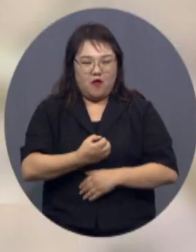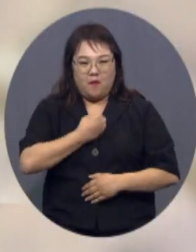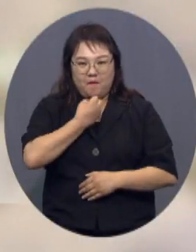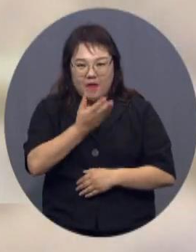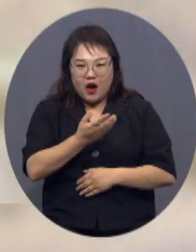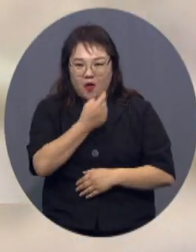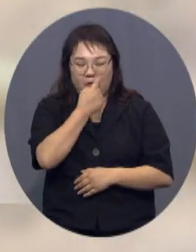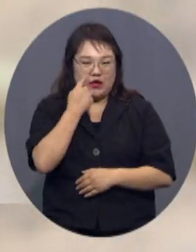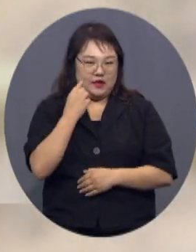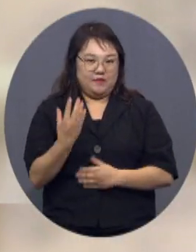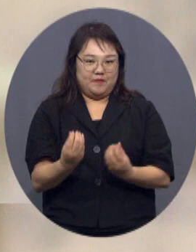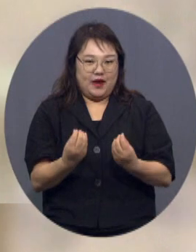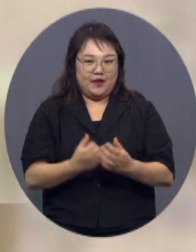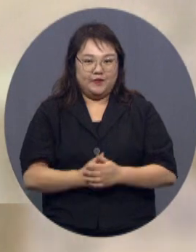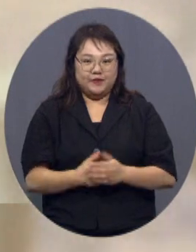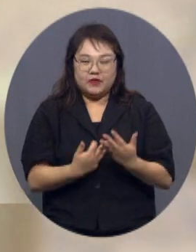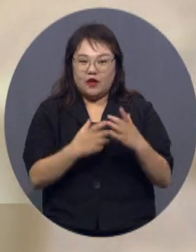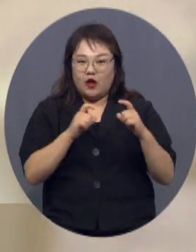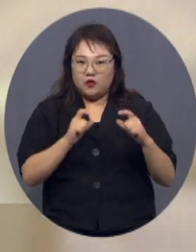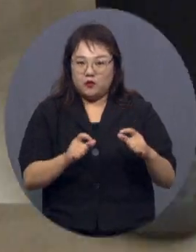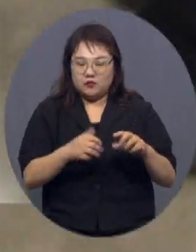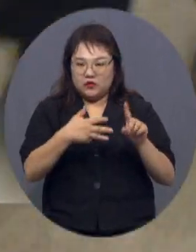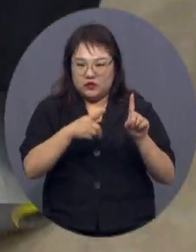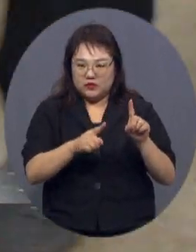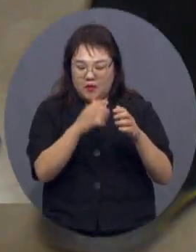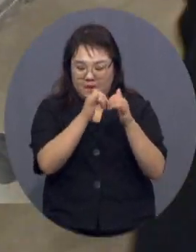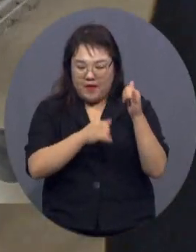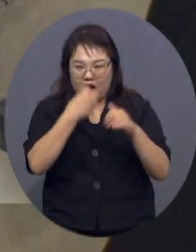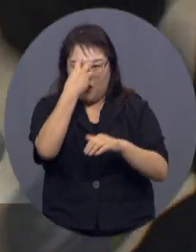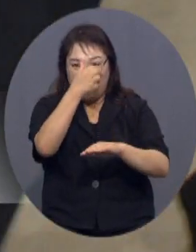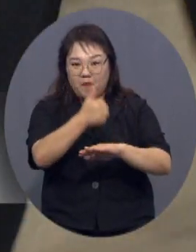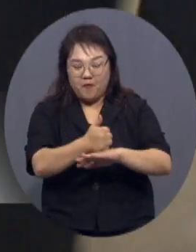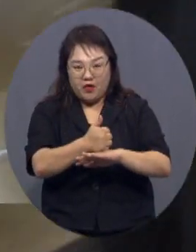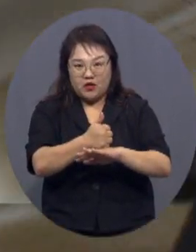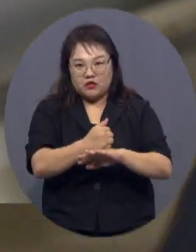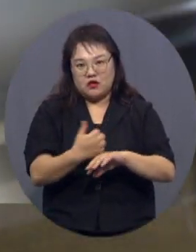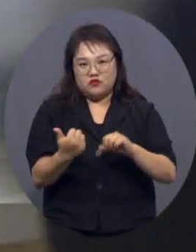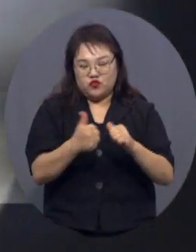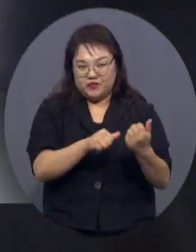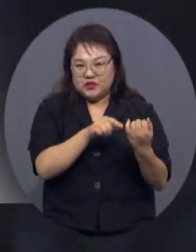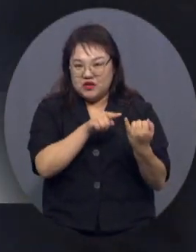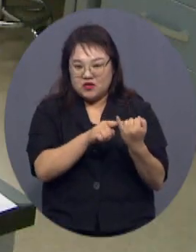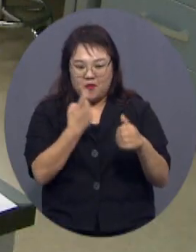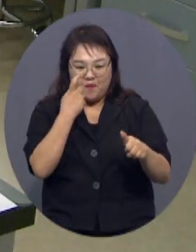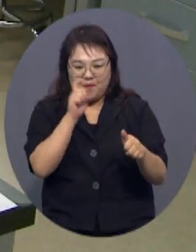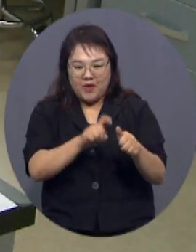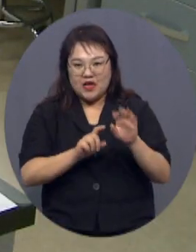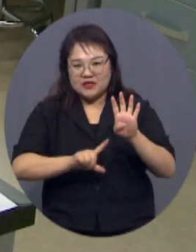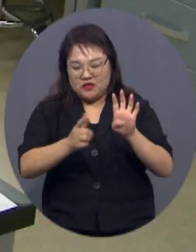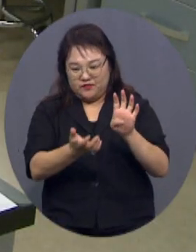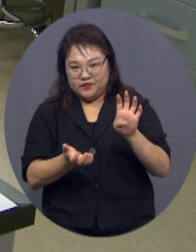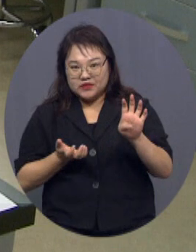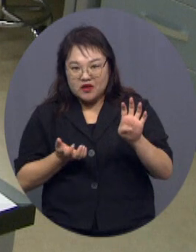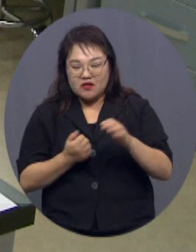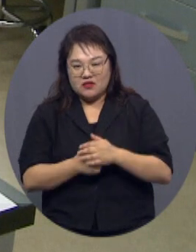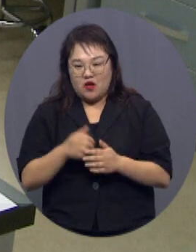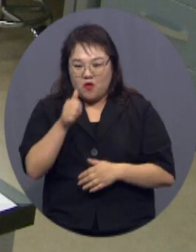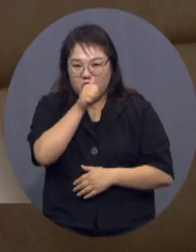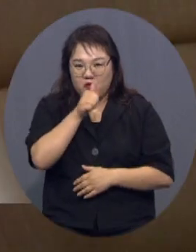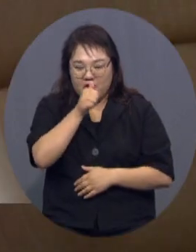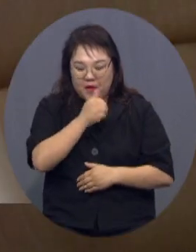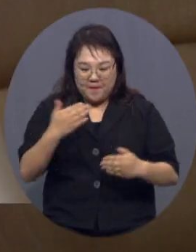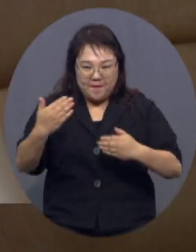진술한 것으로 확인됐습니다 제주도는 1차 역학조사 결과 숨진 여성이 확진 판정 나흘 전